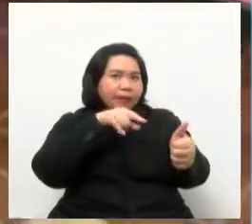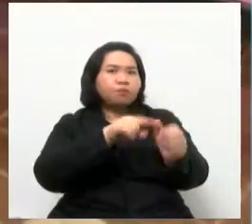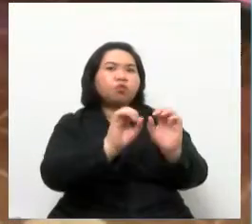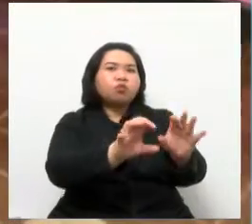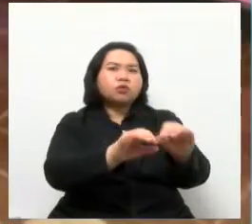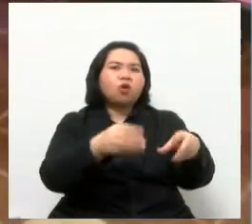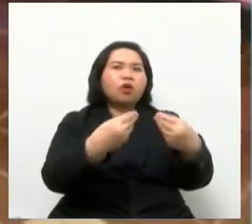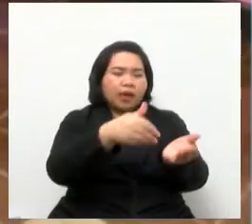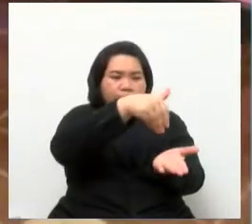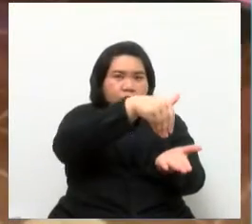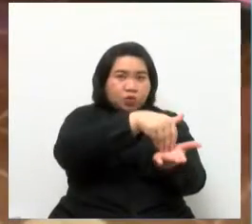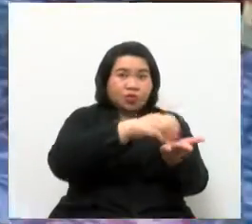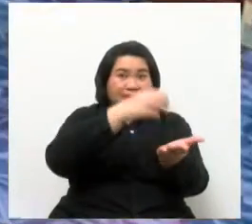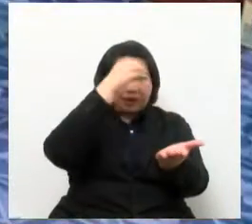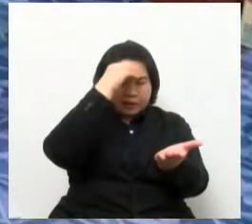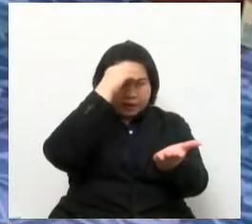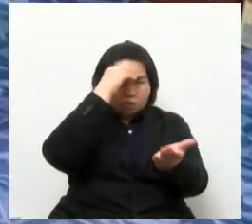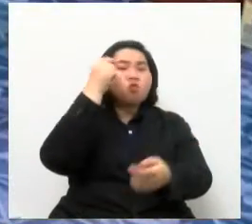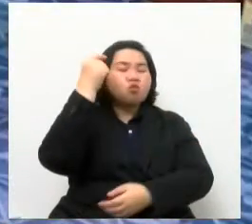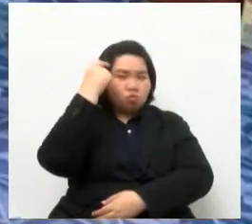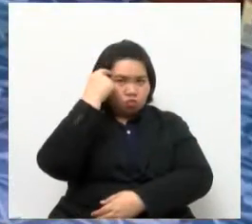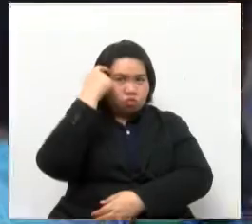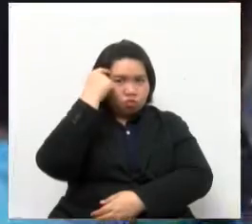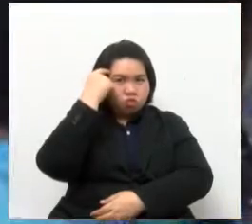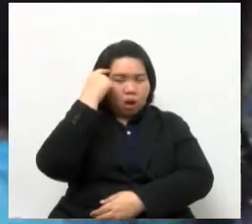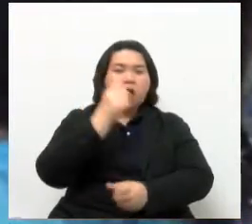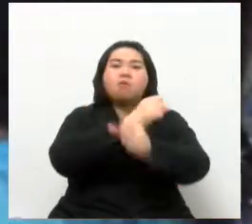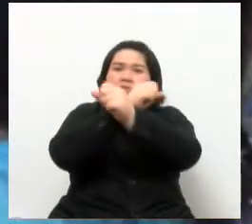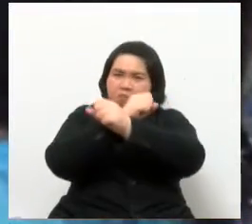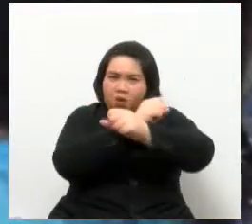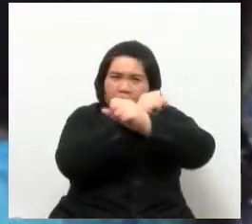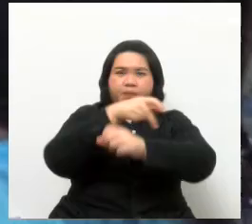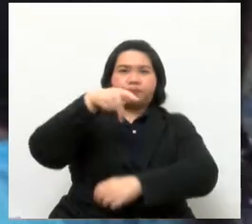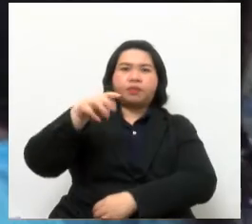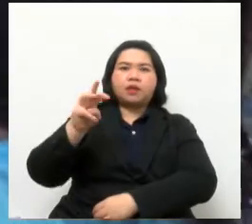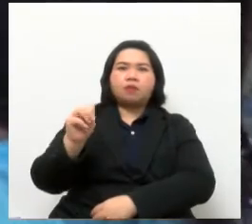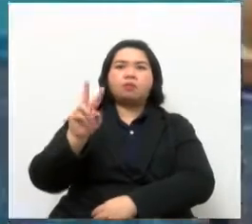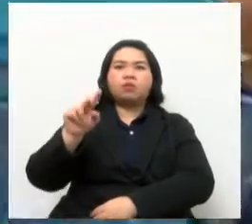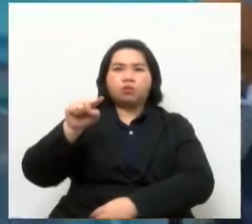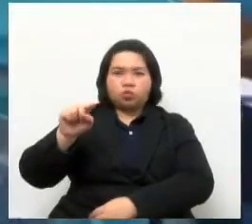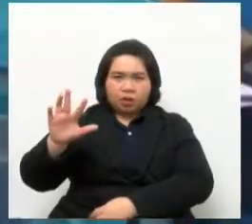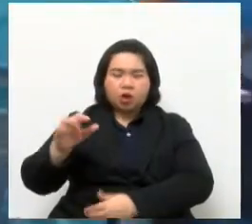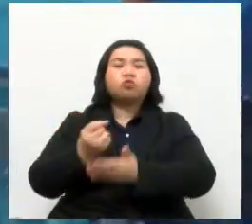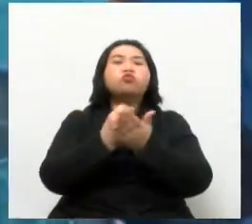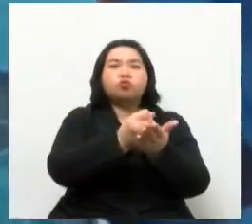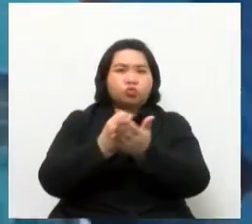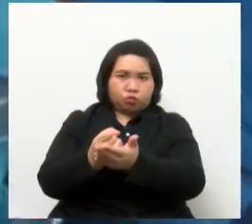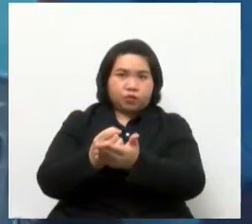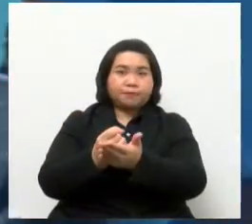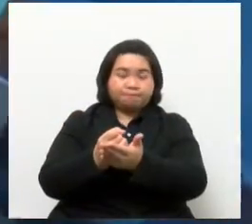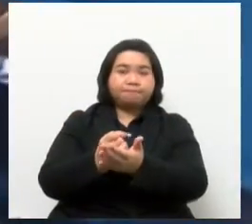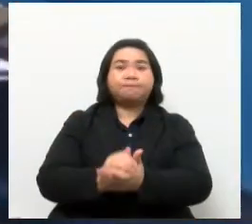ในหน่วยการเรียนรู้รู้เท่าทันร่วมป้องกัน PM 2.5